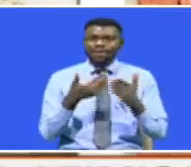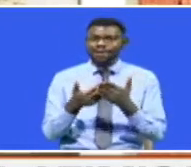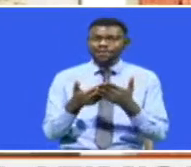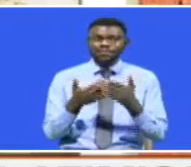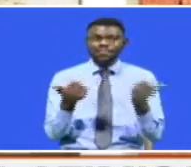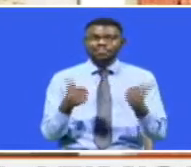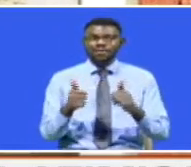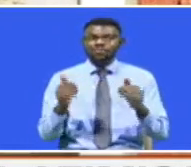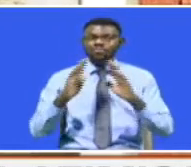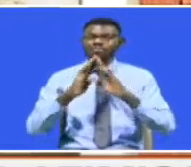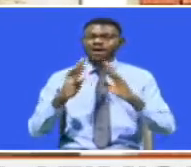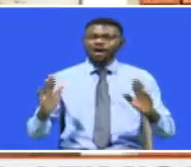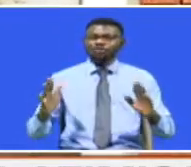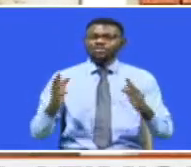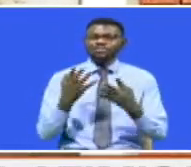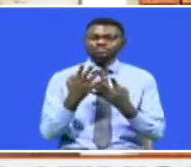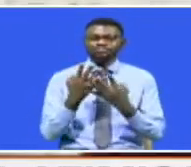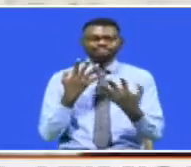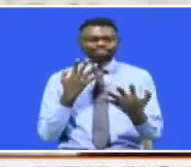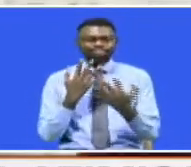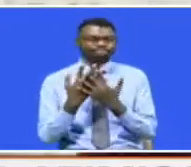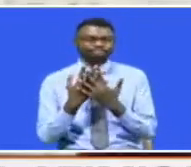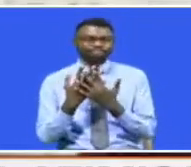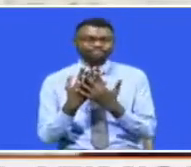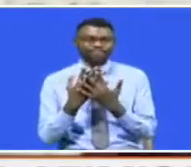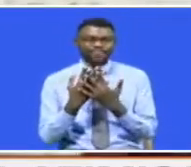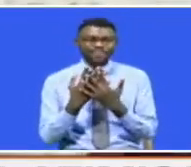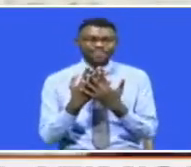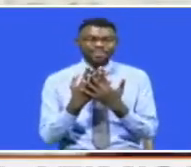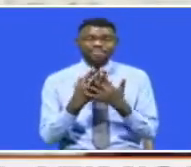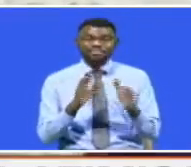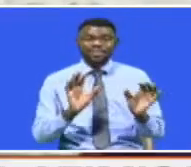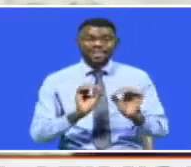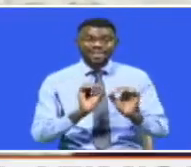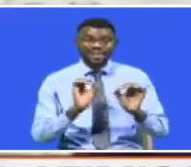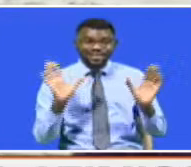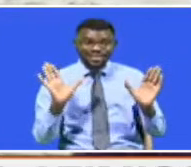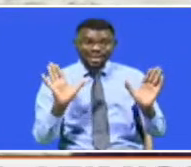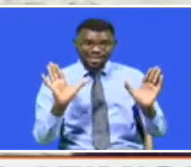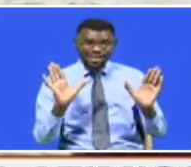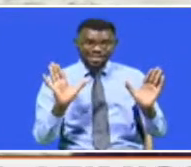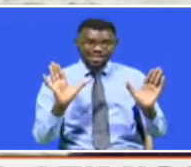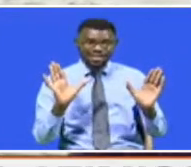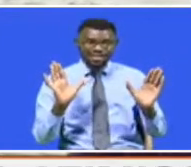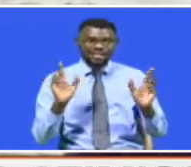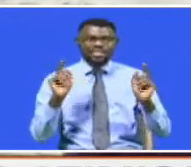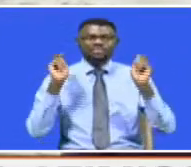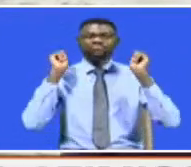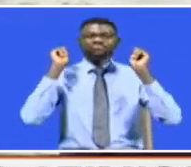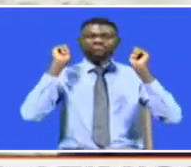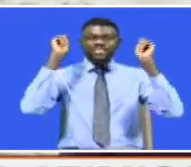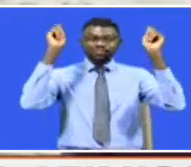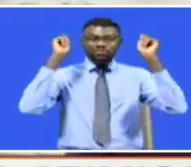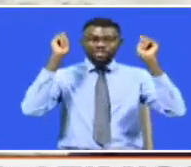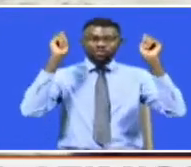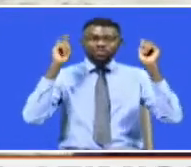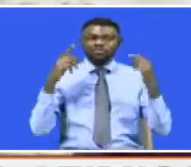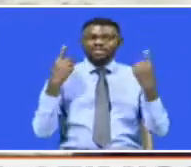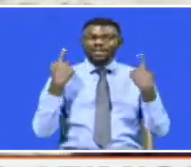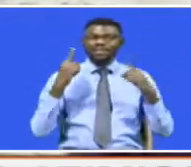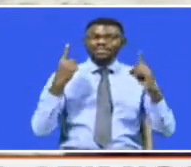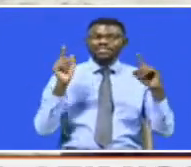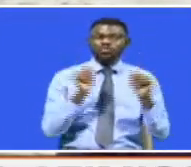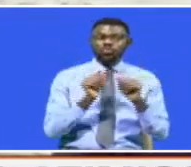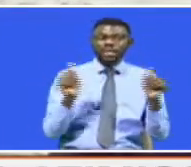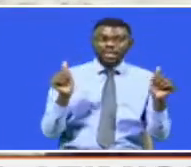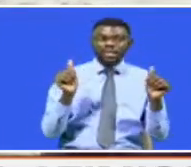put him under house arrest also gave way. It's a clear indication that demonstrations have been effective and they are still